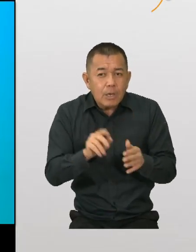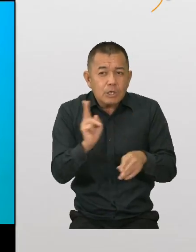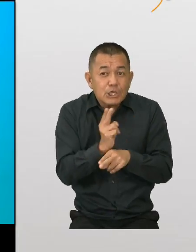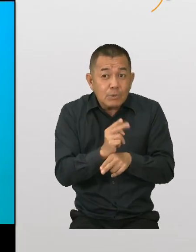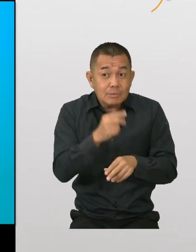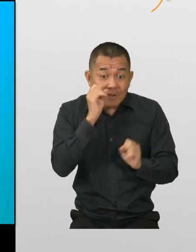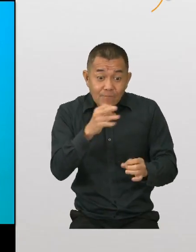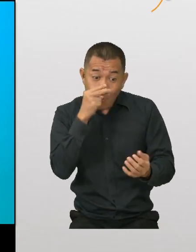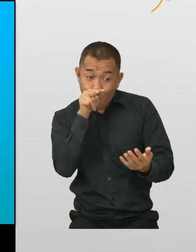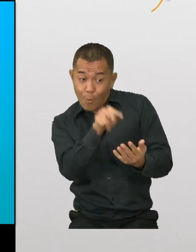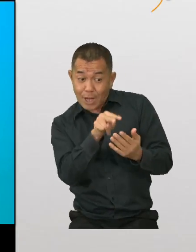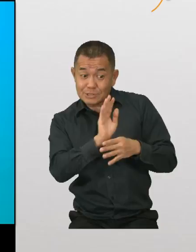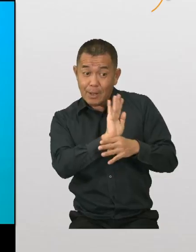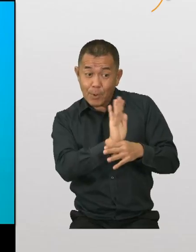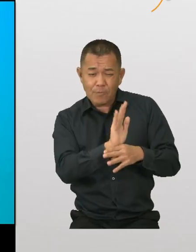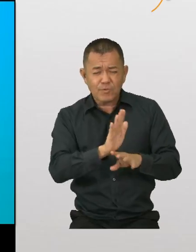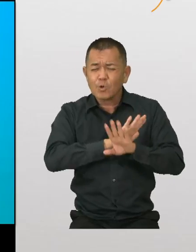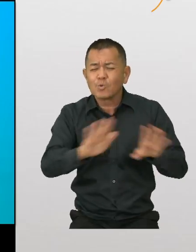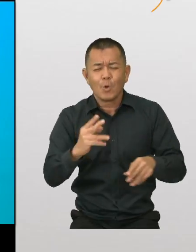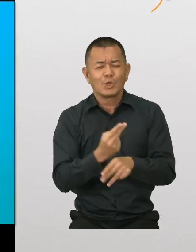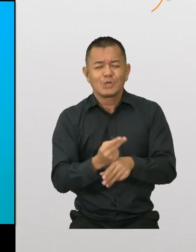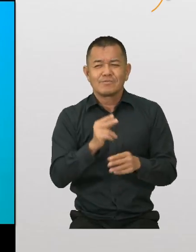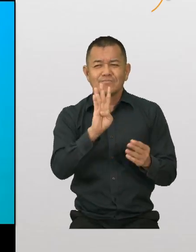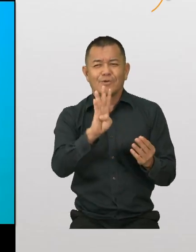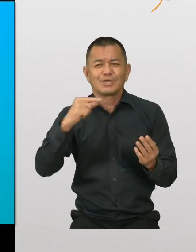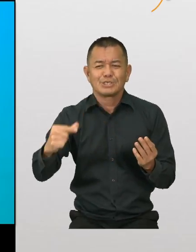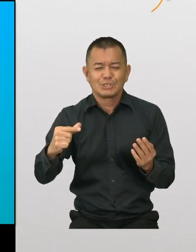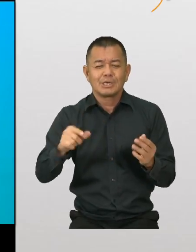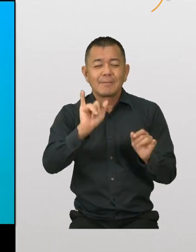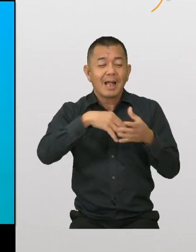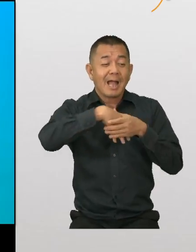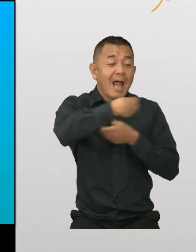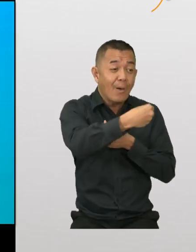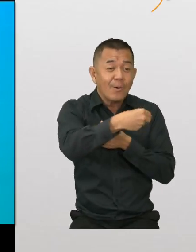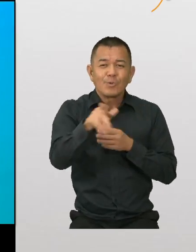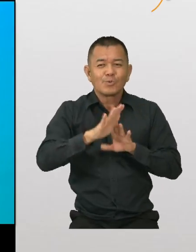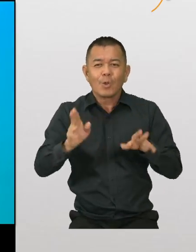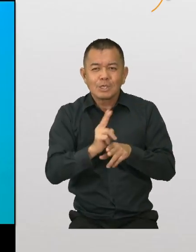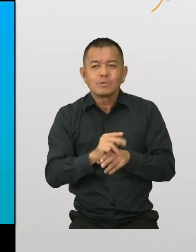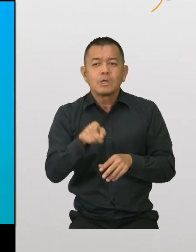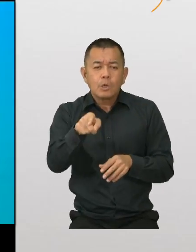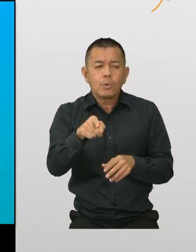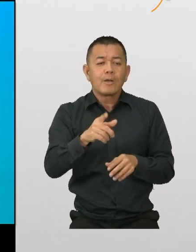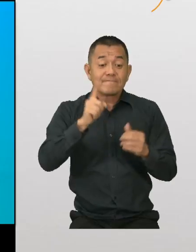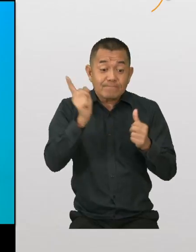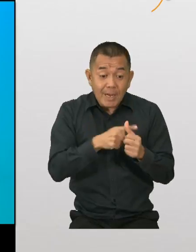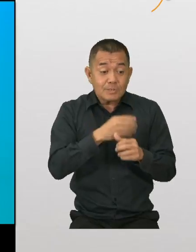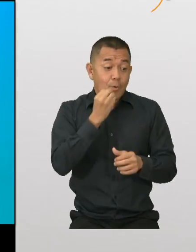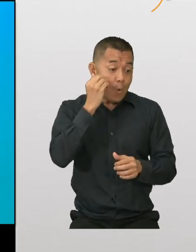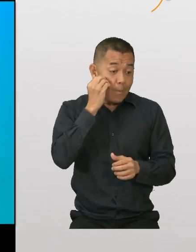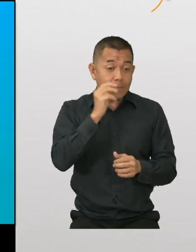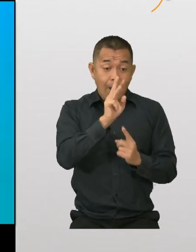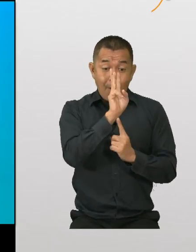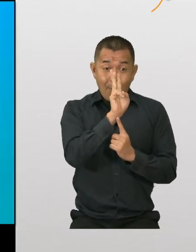4G. 等一等回家 Just 使用 wait 家 till 里 you 的 get 无线 home, 网络下 where 载 you can 电影 download the 然后 films